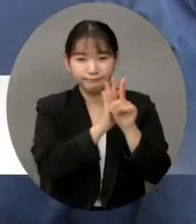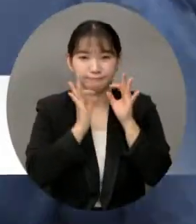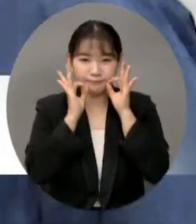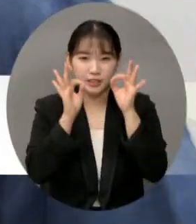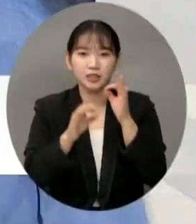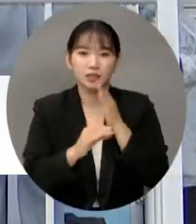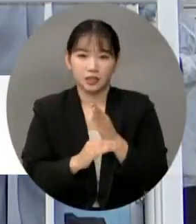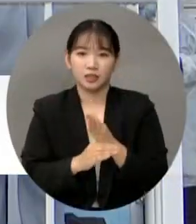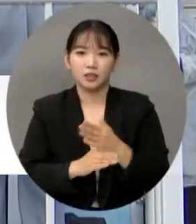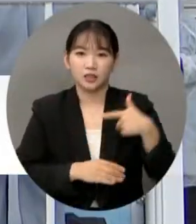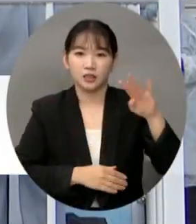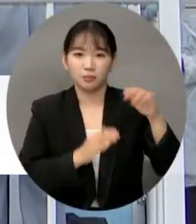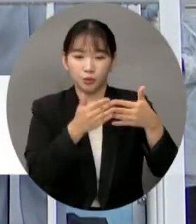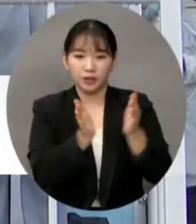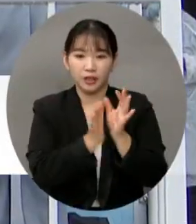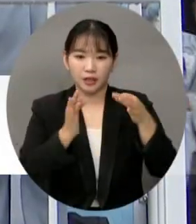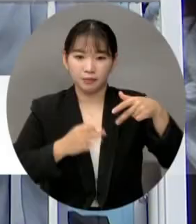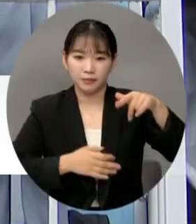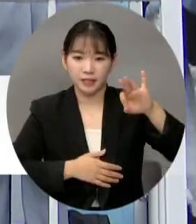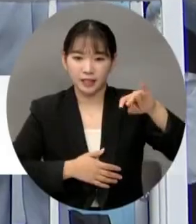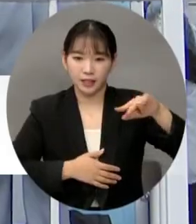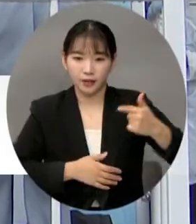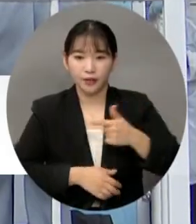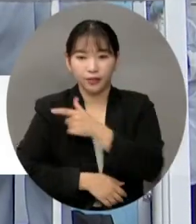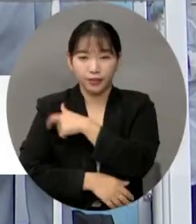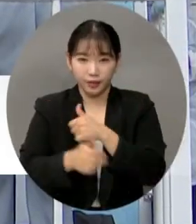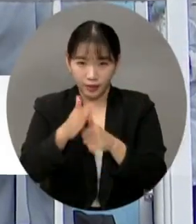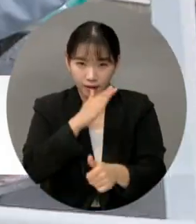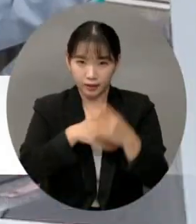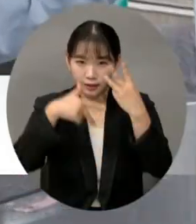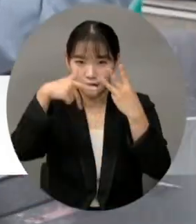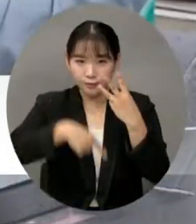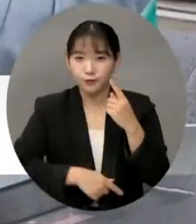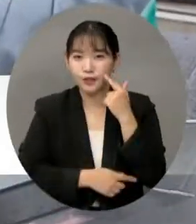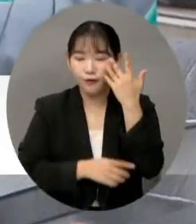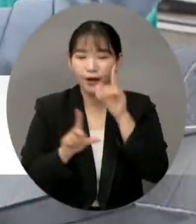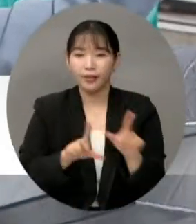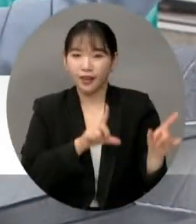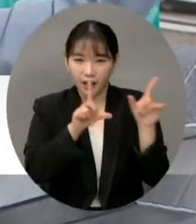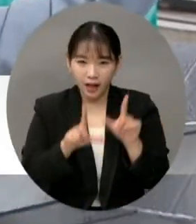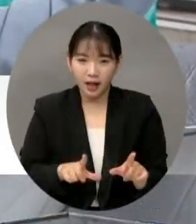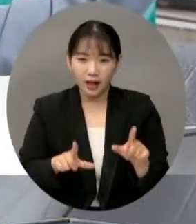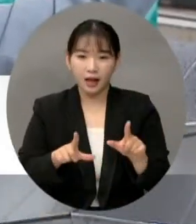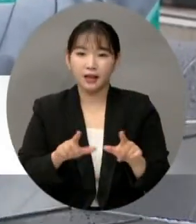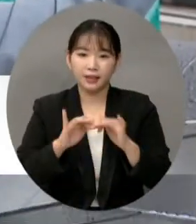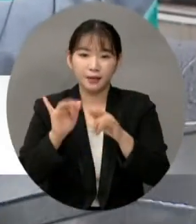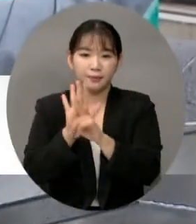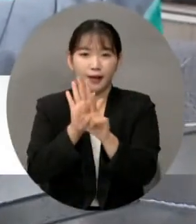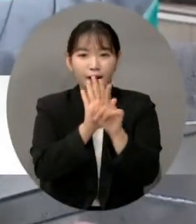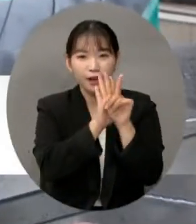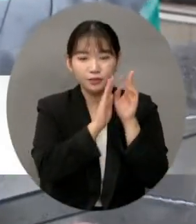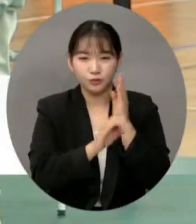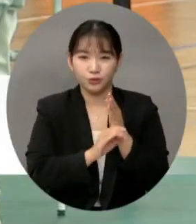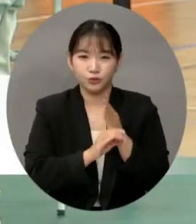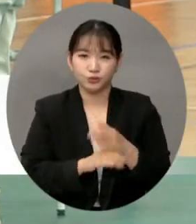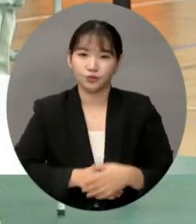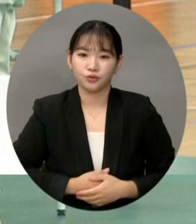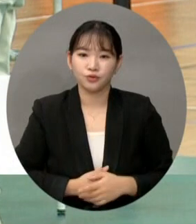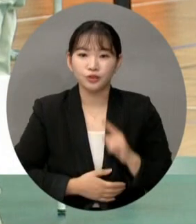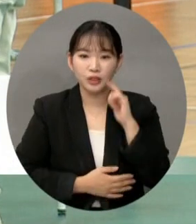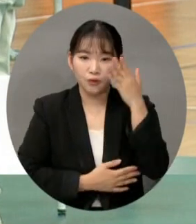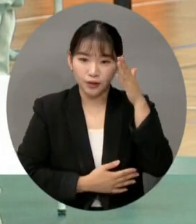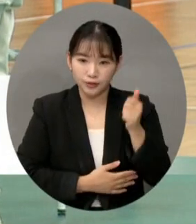있습니다 진보당의 김재현 상임 대표도 3주째 영광에서 상주하며 바닥민심 극 있